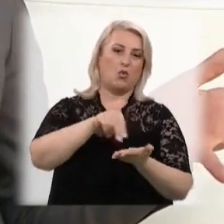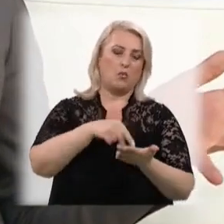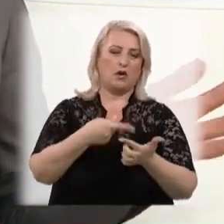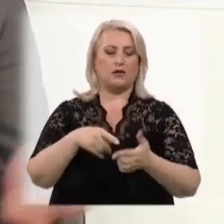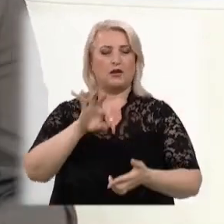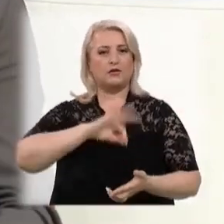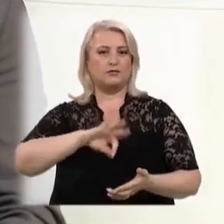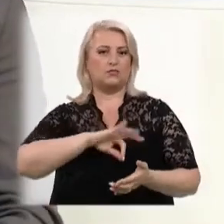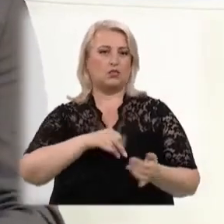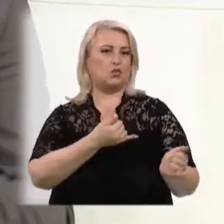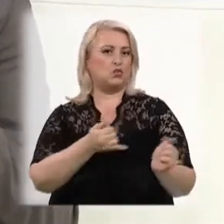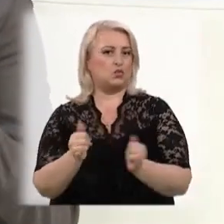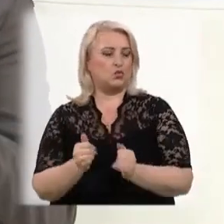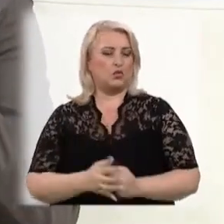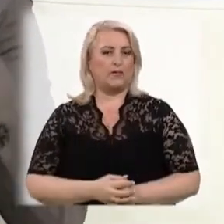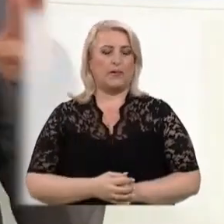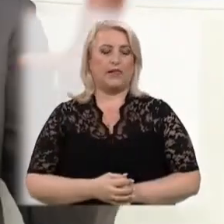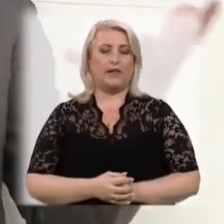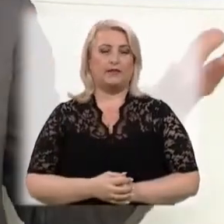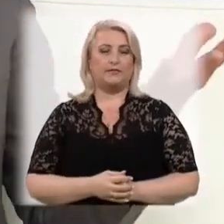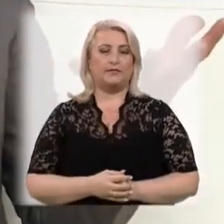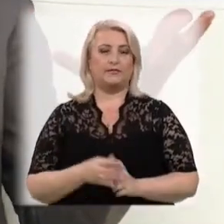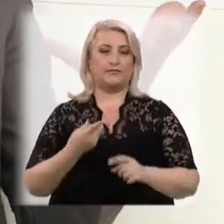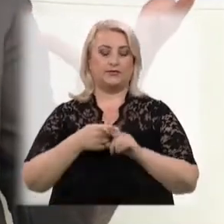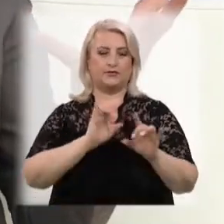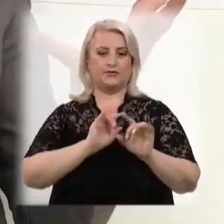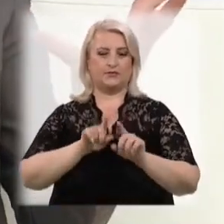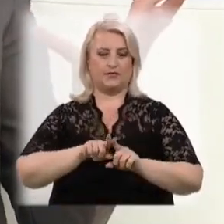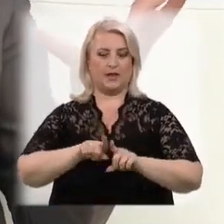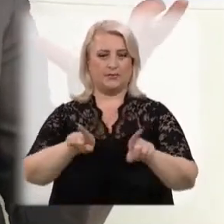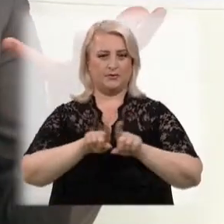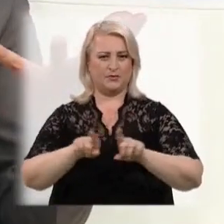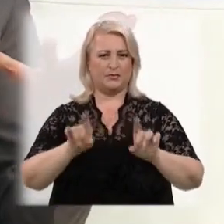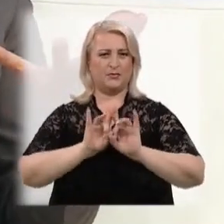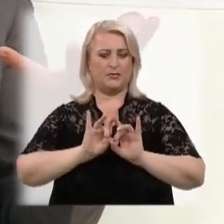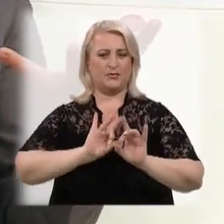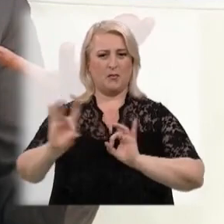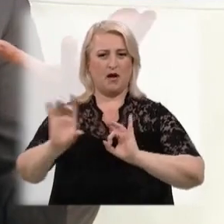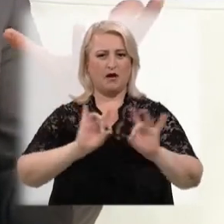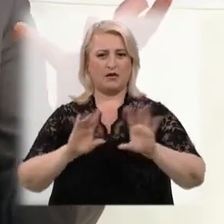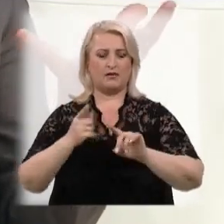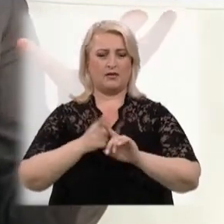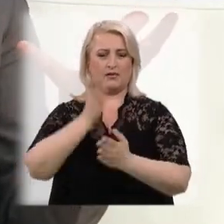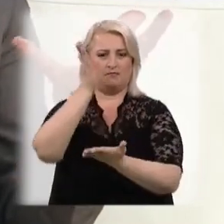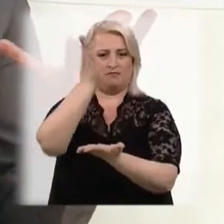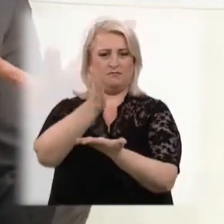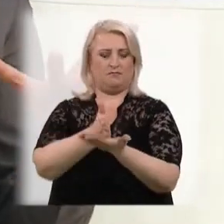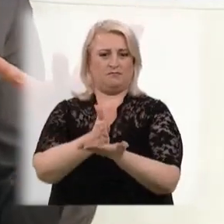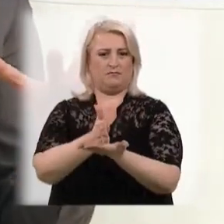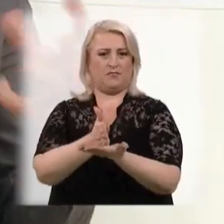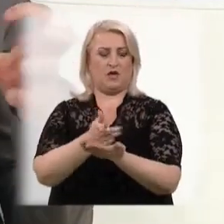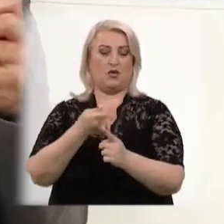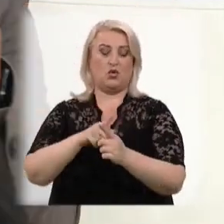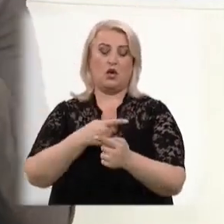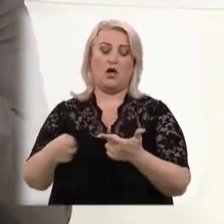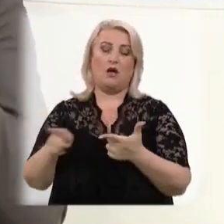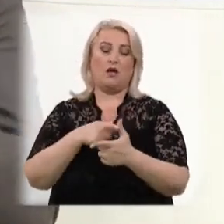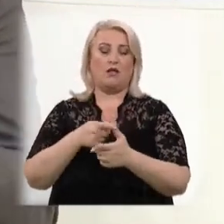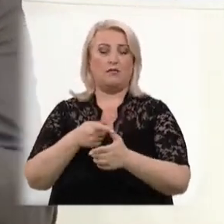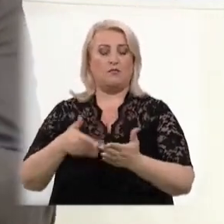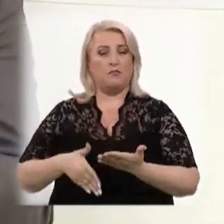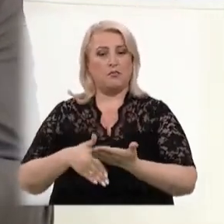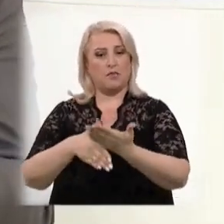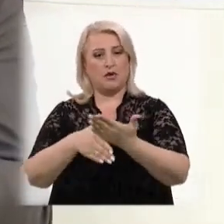produs sau serviciu când oricând este cea punte care ori formează pe ața ori o promovează ori